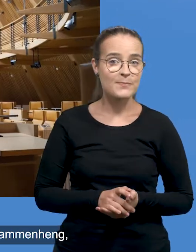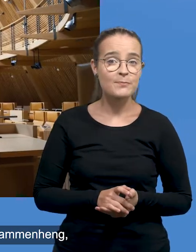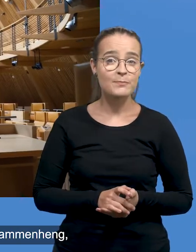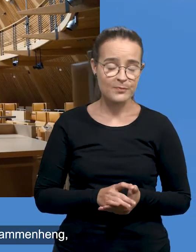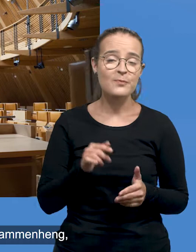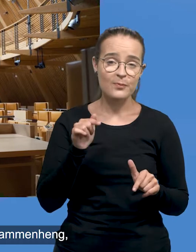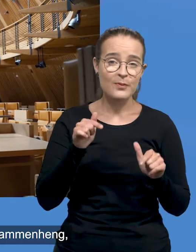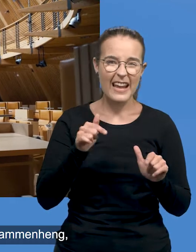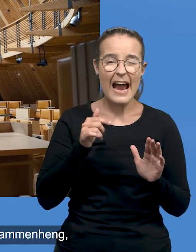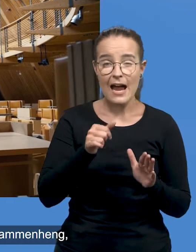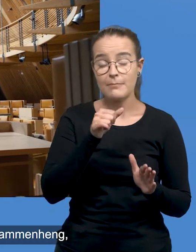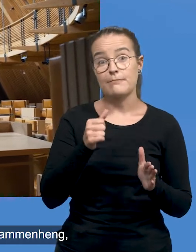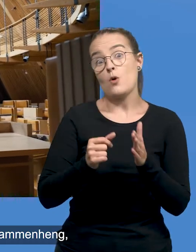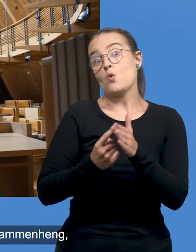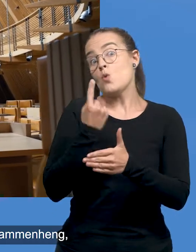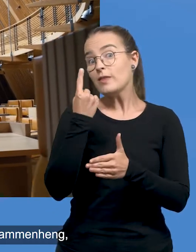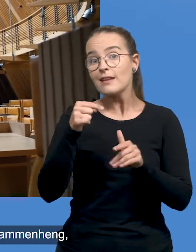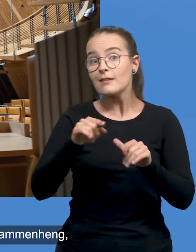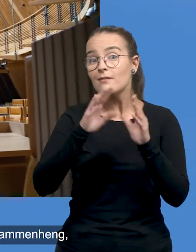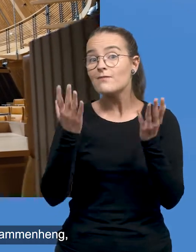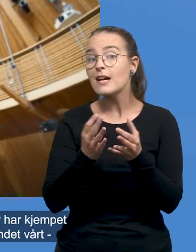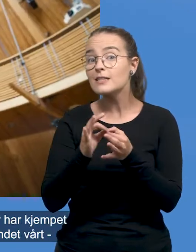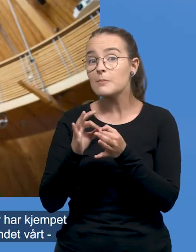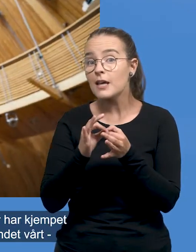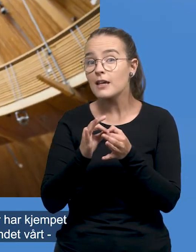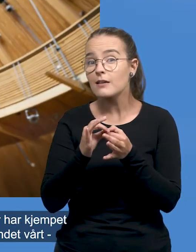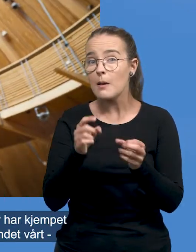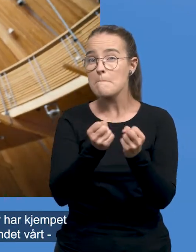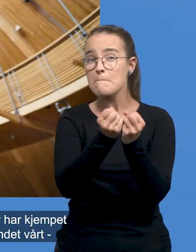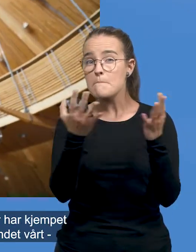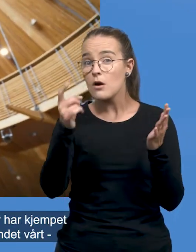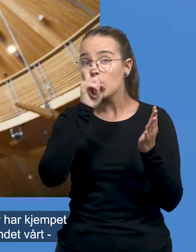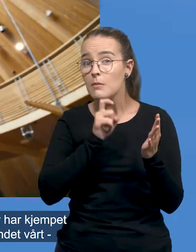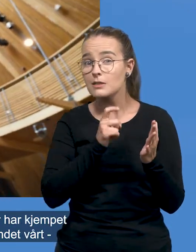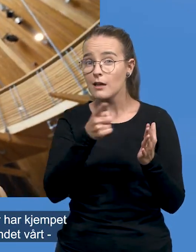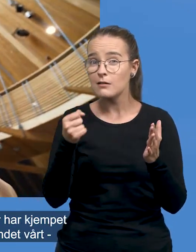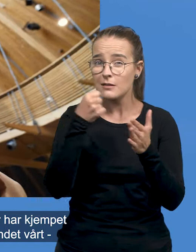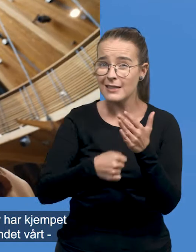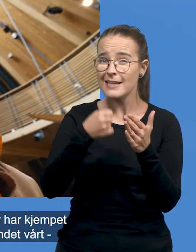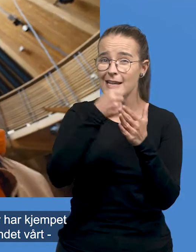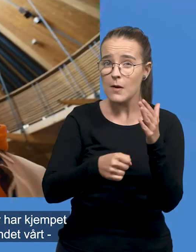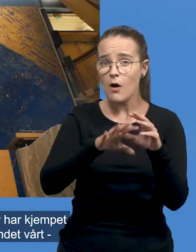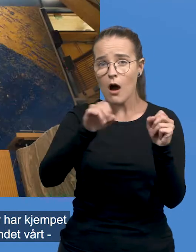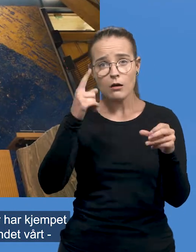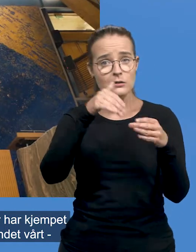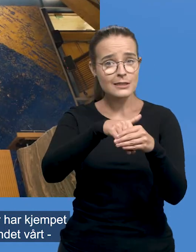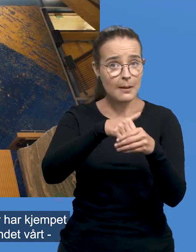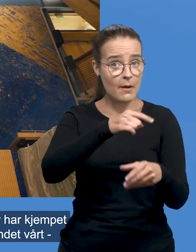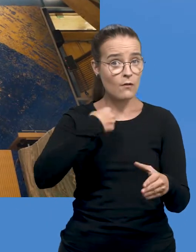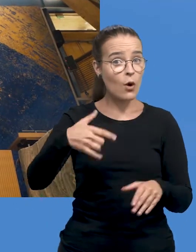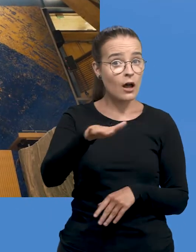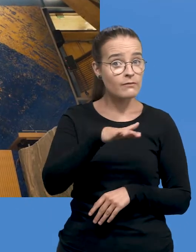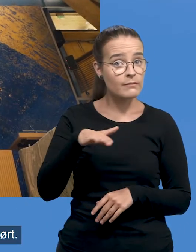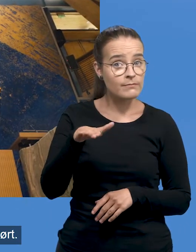For det er så unikt verdenssammenheng. Med at så mange mennesker har kjempet for at alle kan stemme i landet